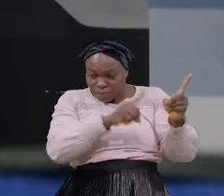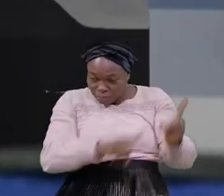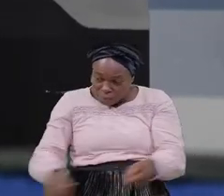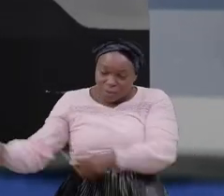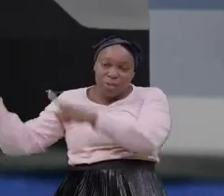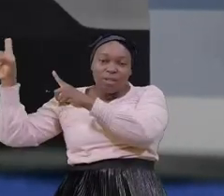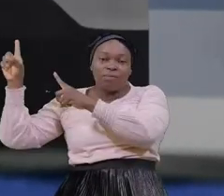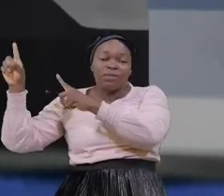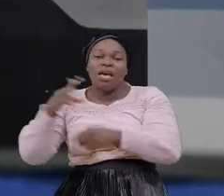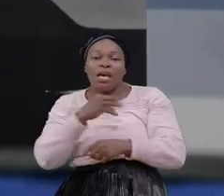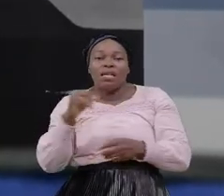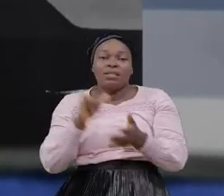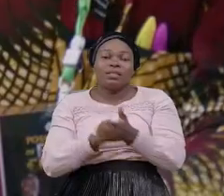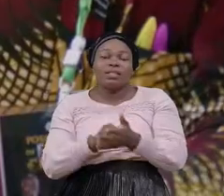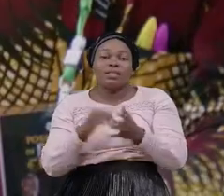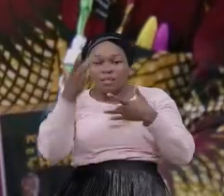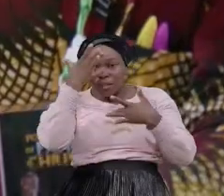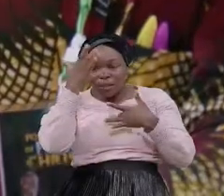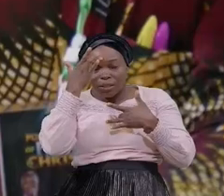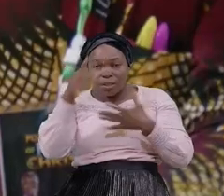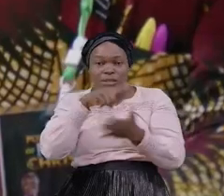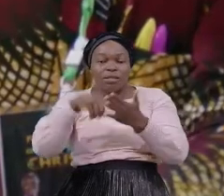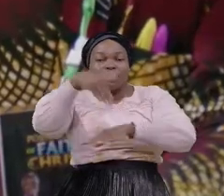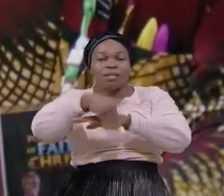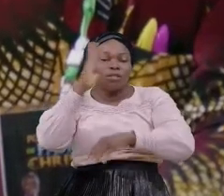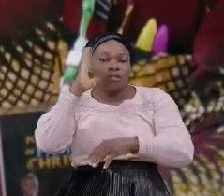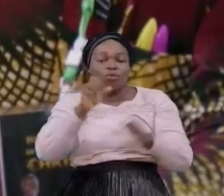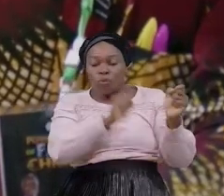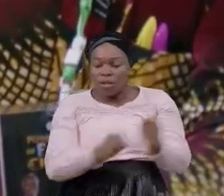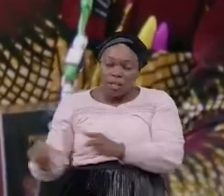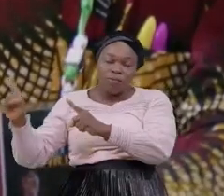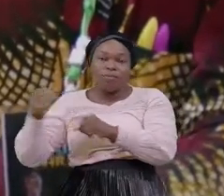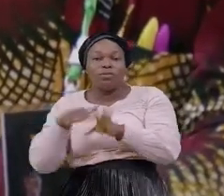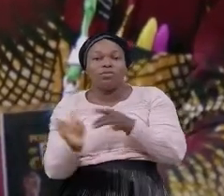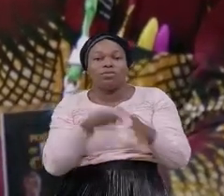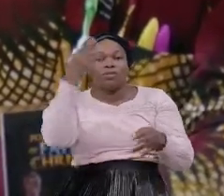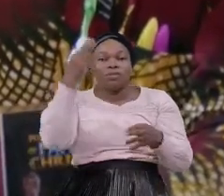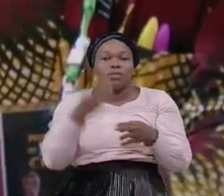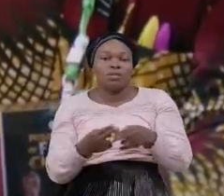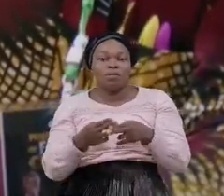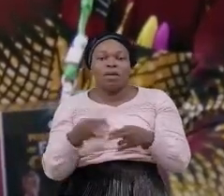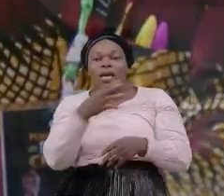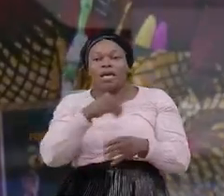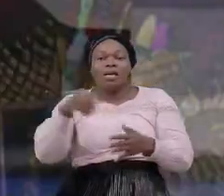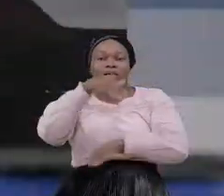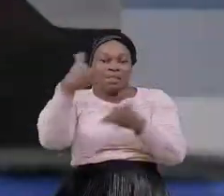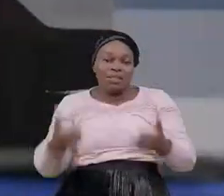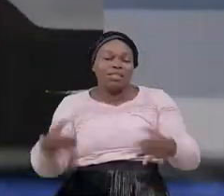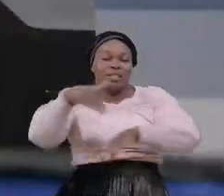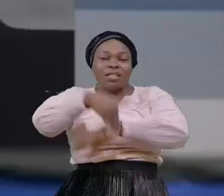soir, sortez et la maladie va sortir. Cécité sort et elle va